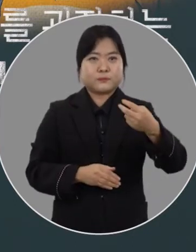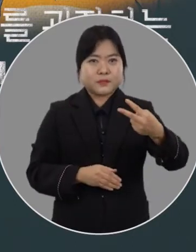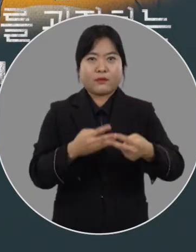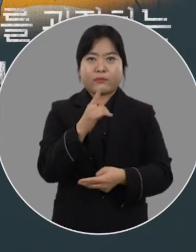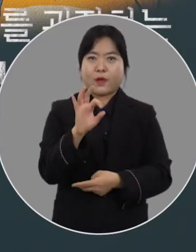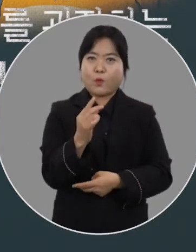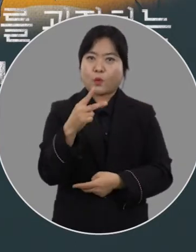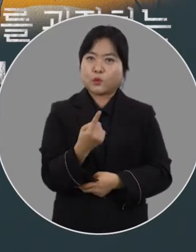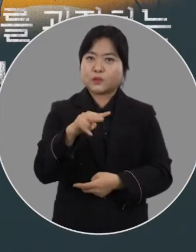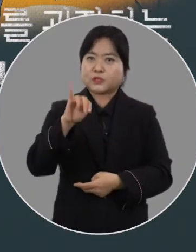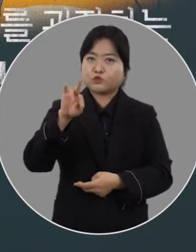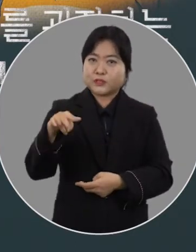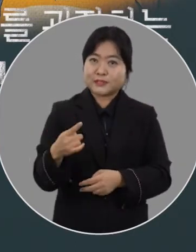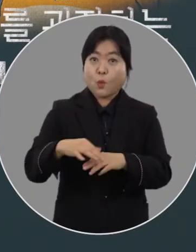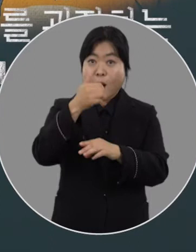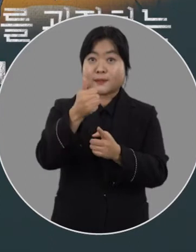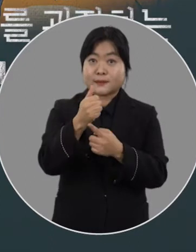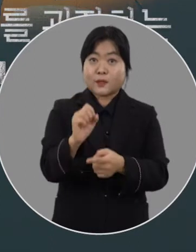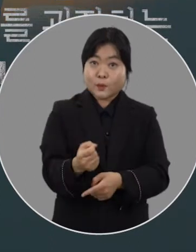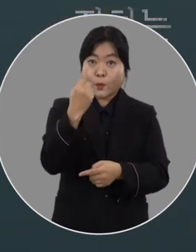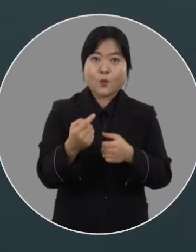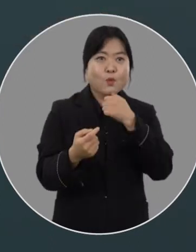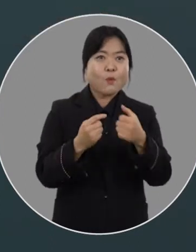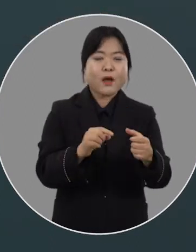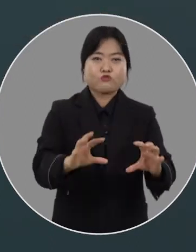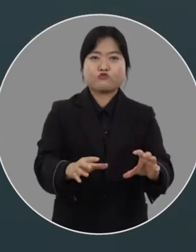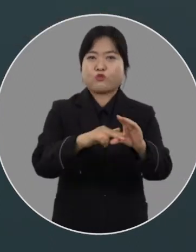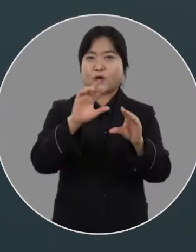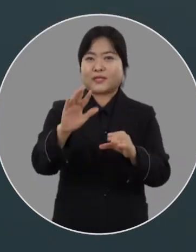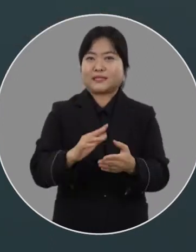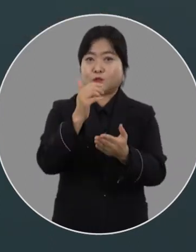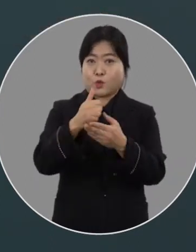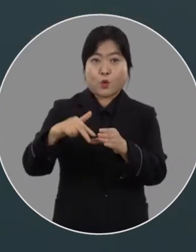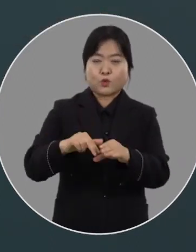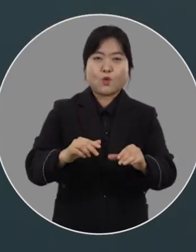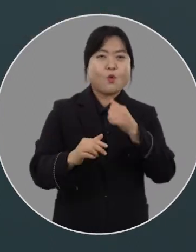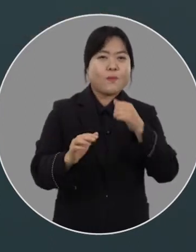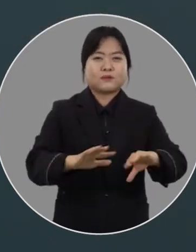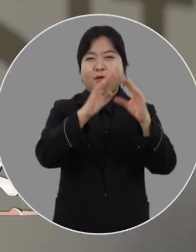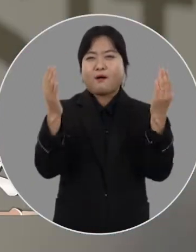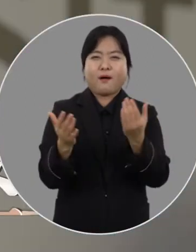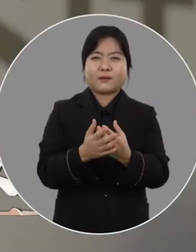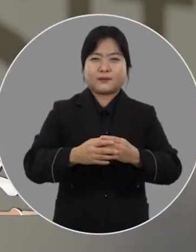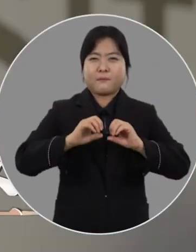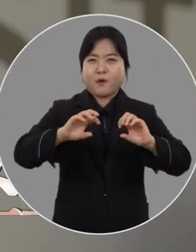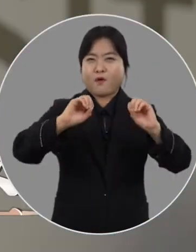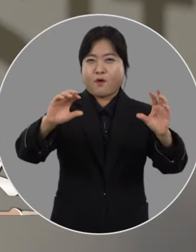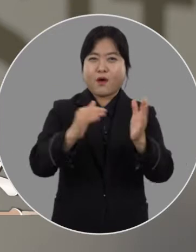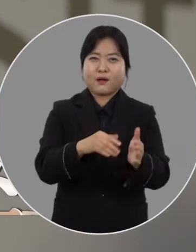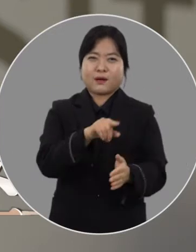392년에 테오도시우스 황제에 의해서 로마의 국교가 된 그리스도교는 로마 제국 전체에 퍼져가면서